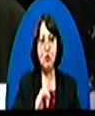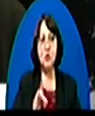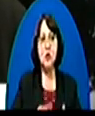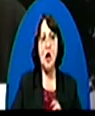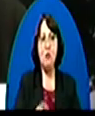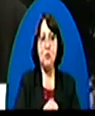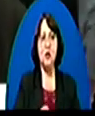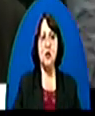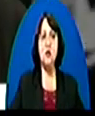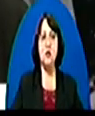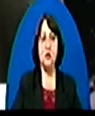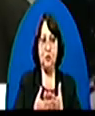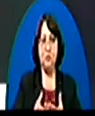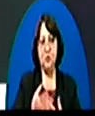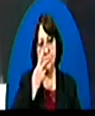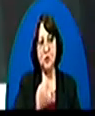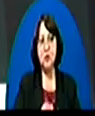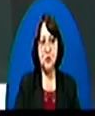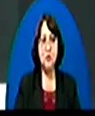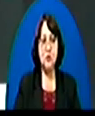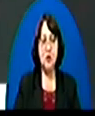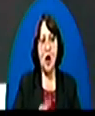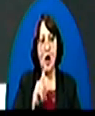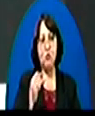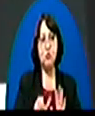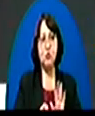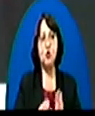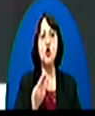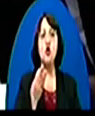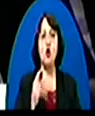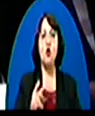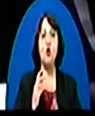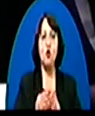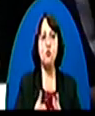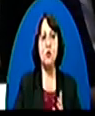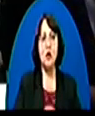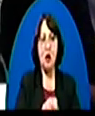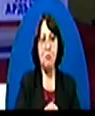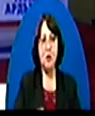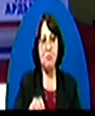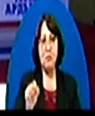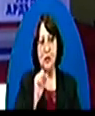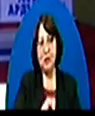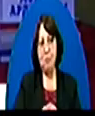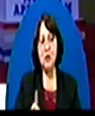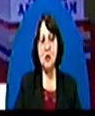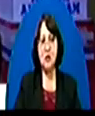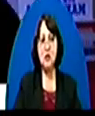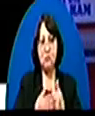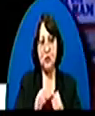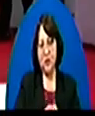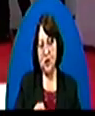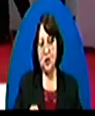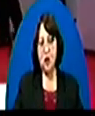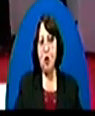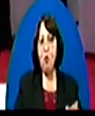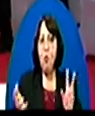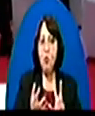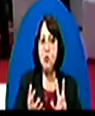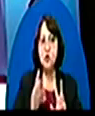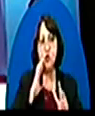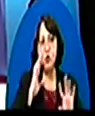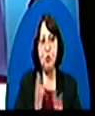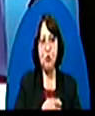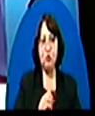цөмөрөөр дэмжинэ гэдэгт ихэлтэй байна. 17 дугаар тойрог буюу Хөвсгөл аймагт Монгол Ардын намаас нэр дэвшигчд өнөөдрөөс иргэд сонгогчдтой хийх уулзалтуудаа зохион